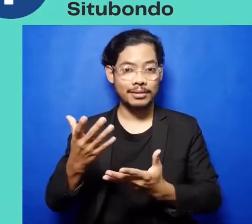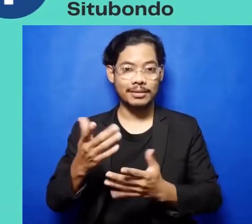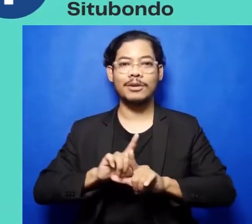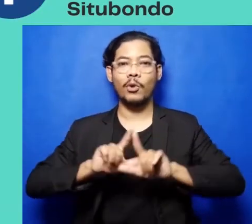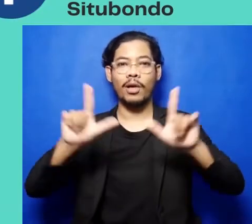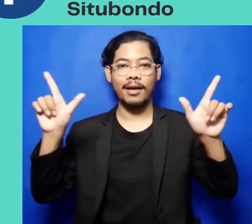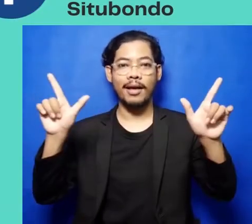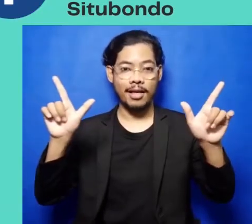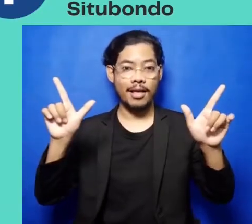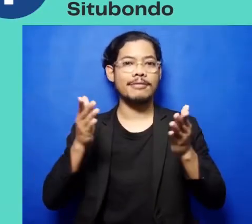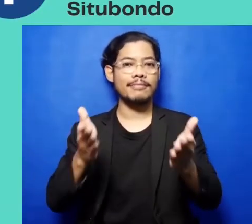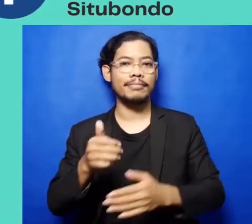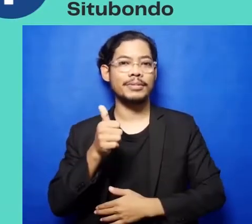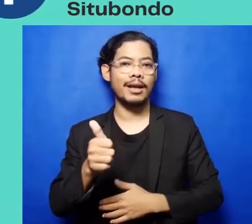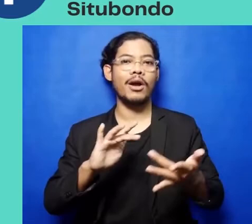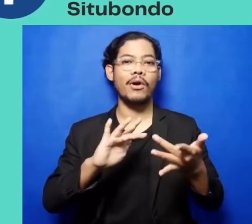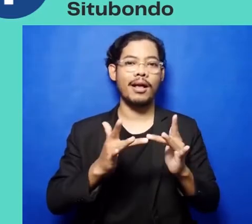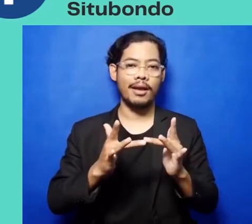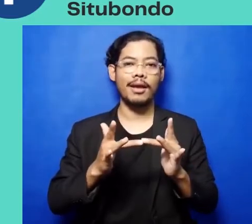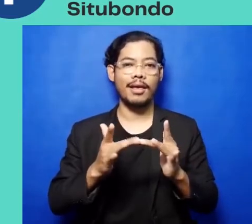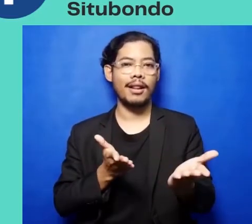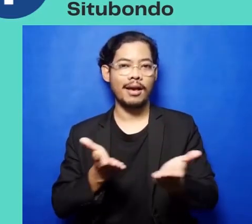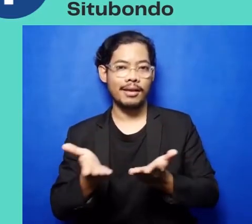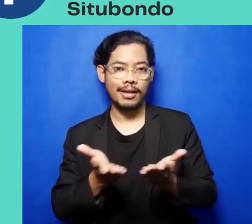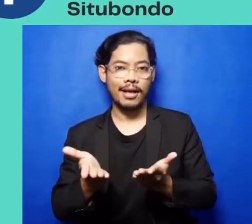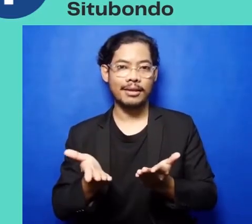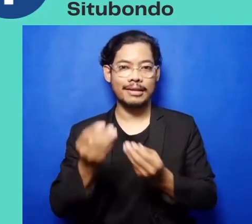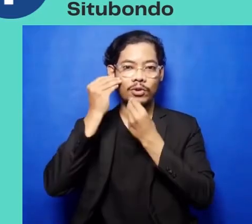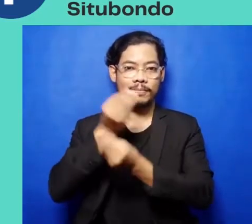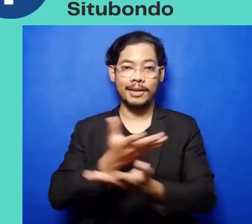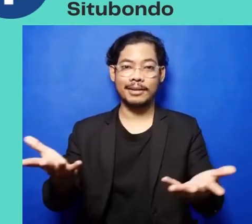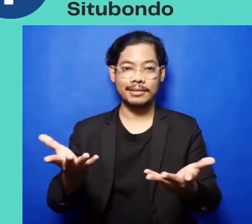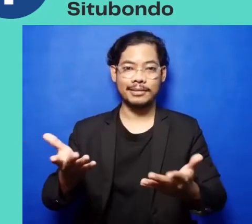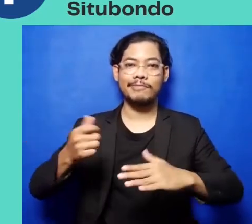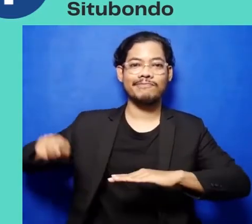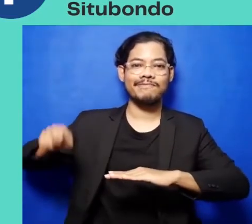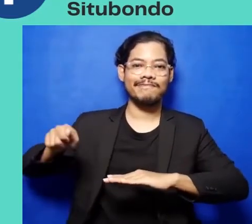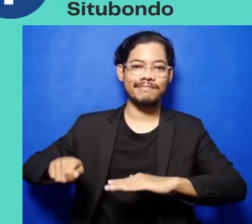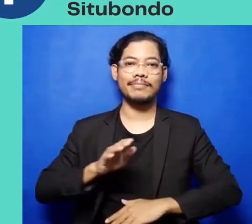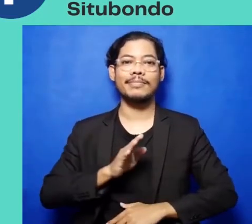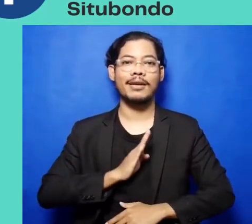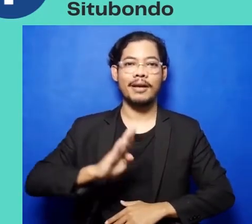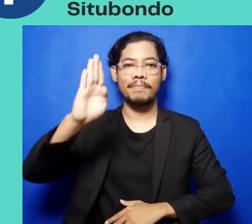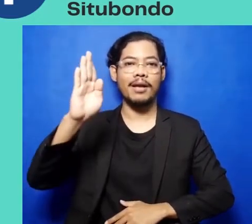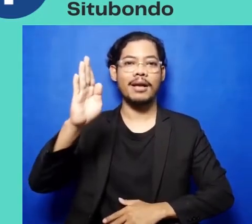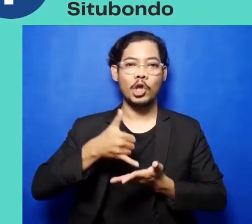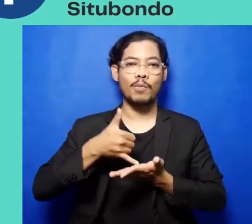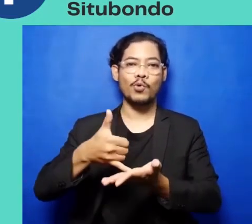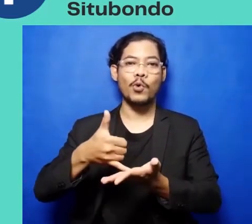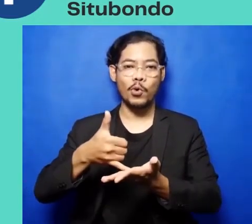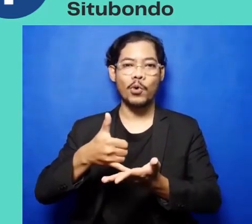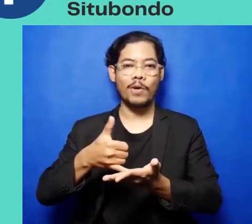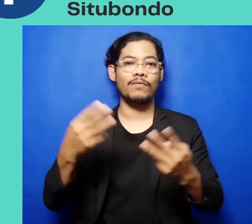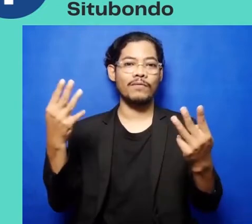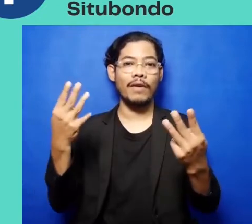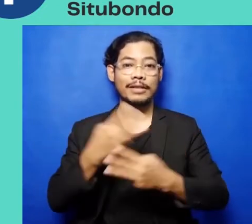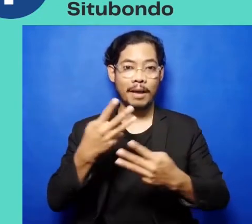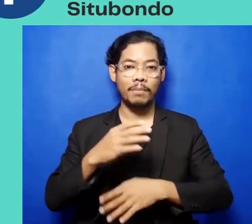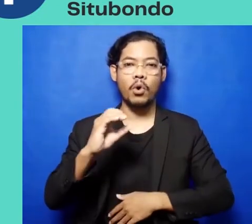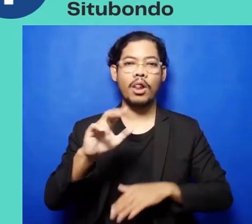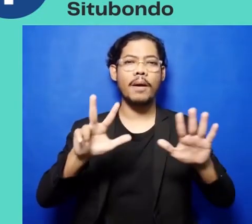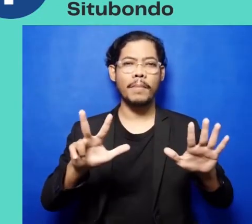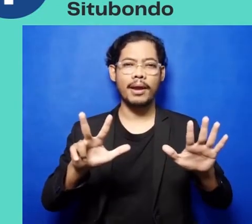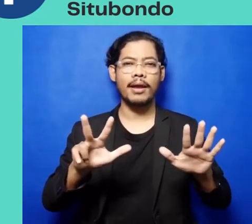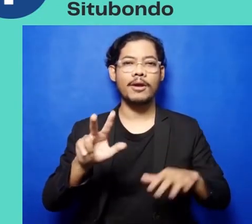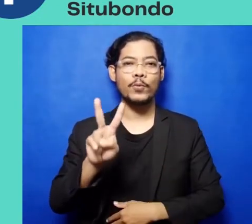Kaangkui ngaoleh informasi selebih sampurna, pancenengan bisa menghubungi layanan informasi Pengadilan Agama Situbondo lebet